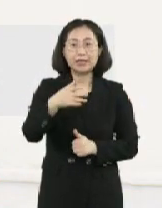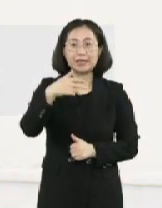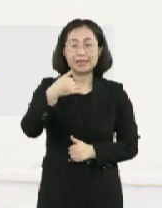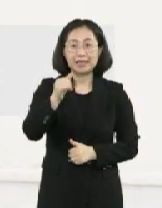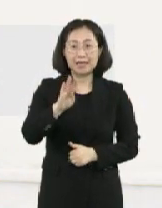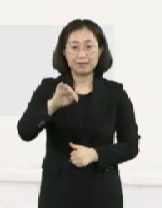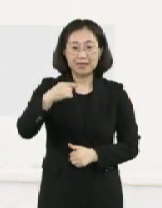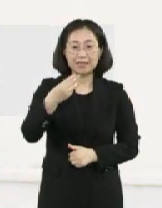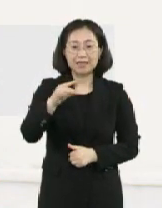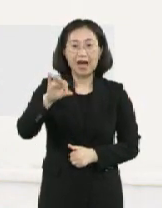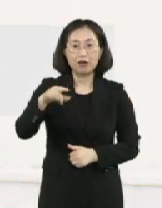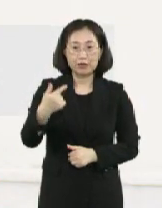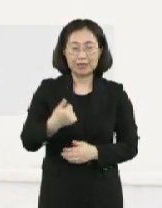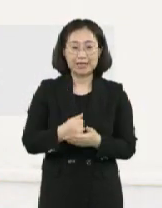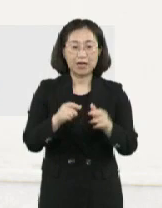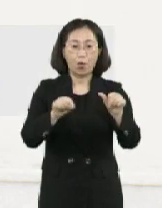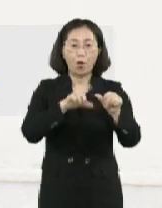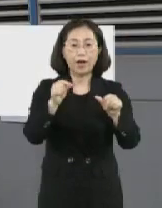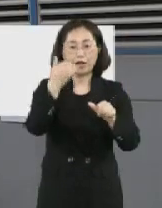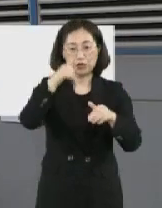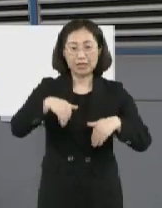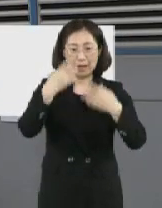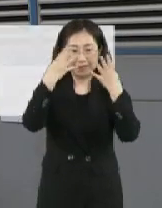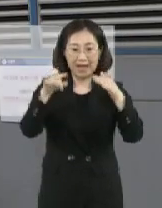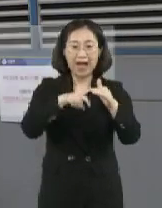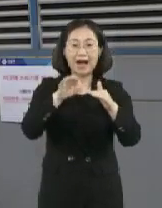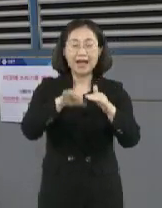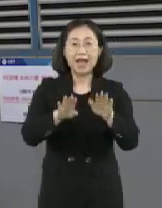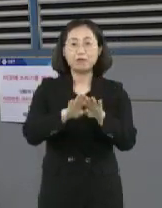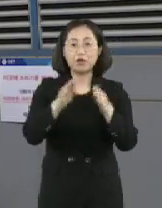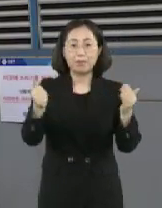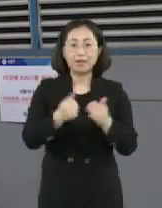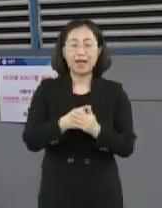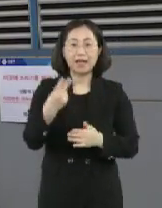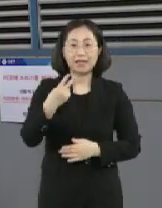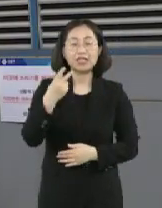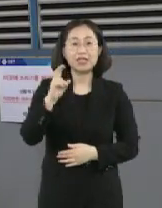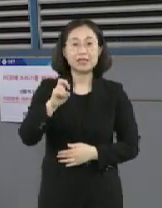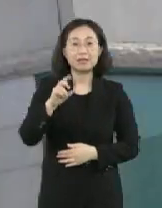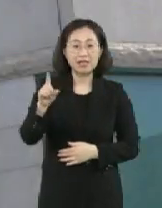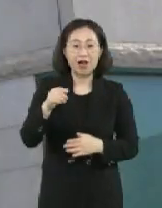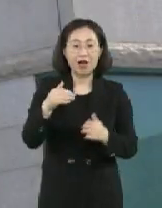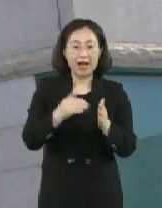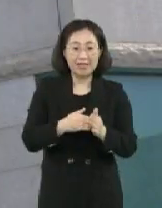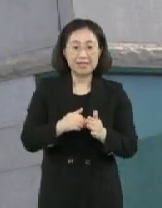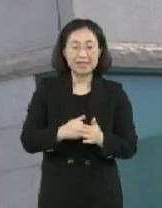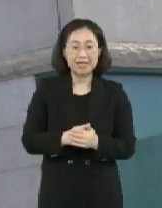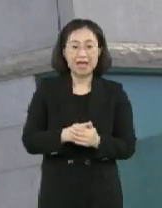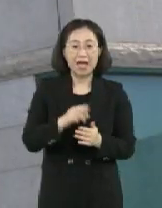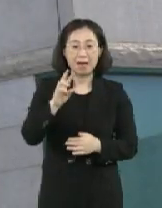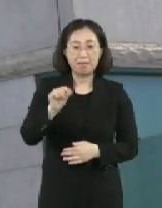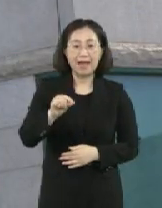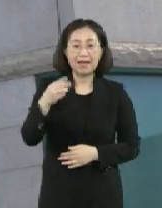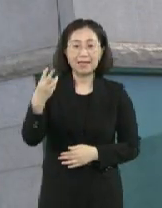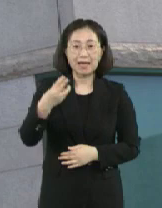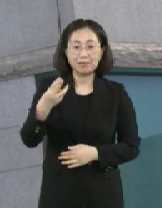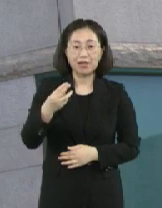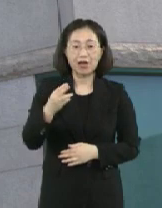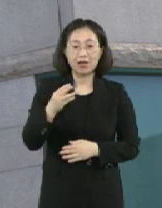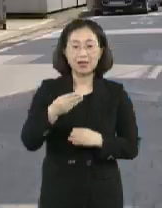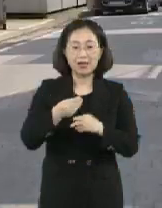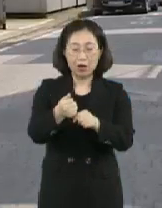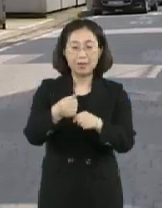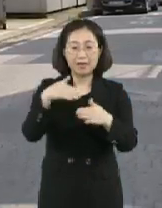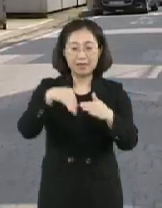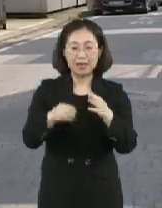안에 다음 달 문을 엽니다. 2023년 6월까지 궁동 공영주차장 13,000제곱미터 부지에는